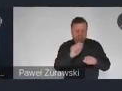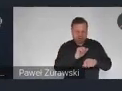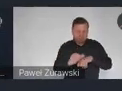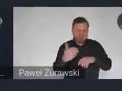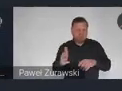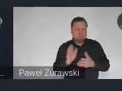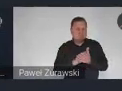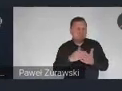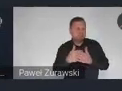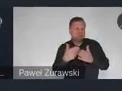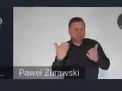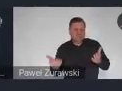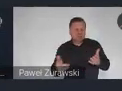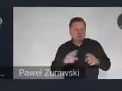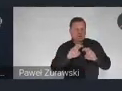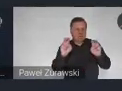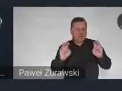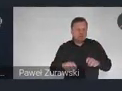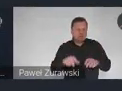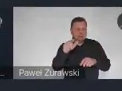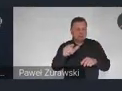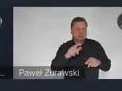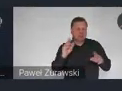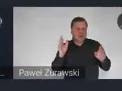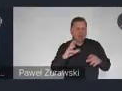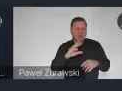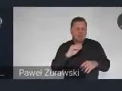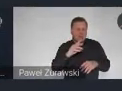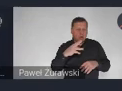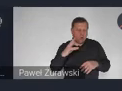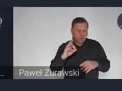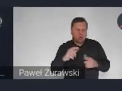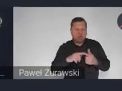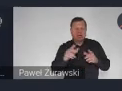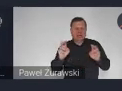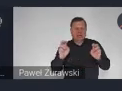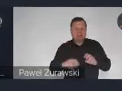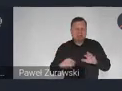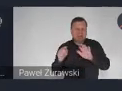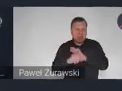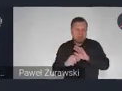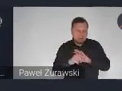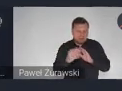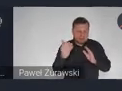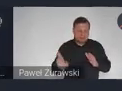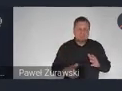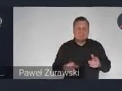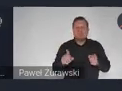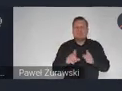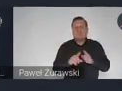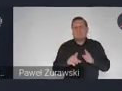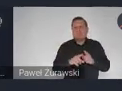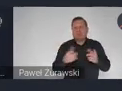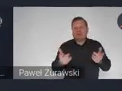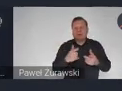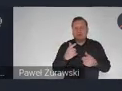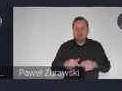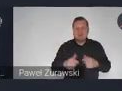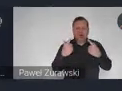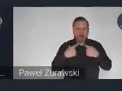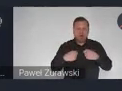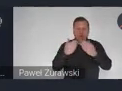dla przykładu właśnie kryzys ekologiczny czy migracyjny oraz właśnie wspierają rozwój